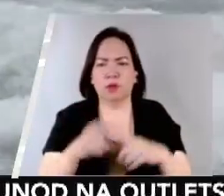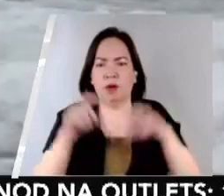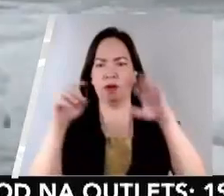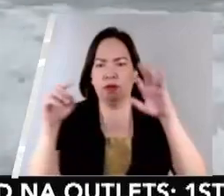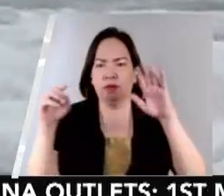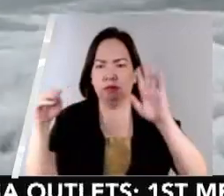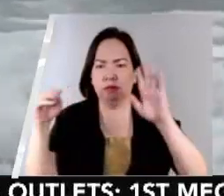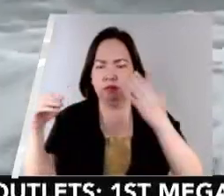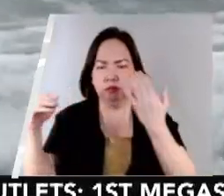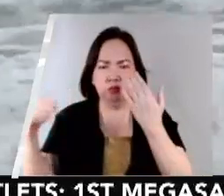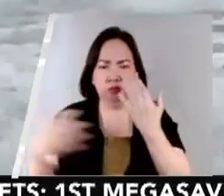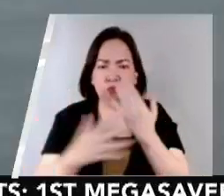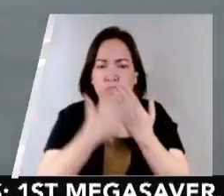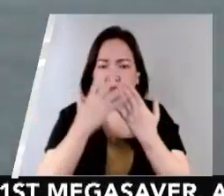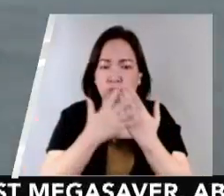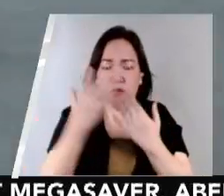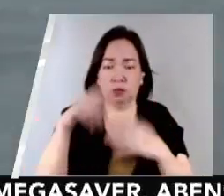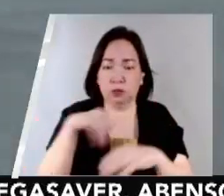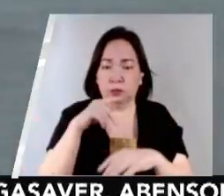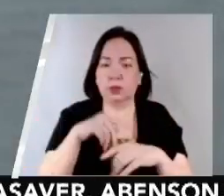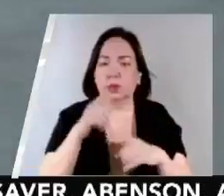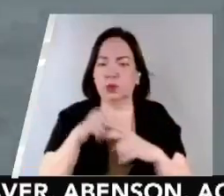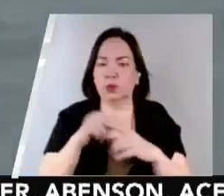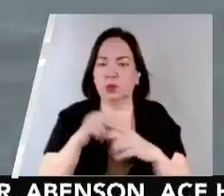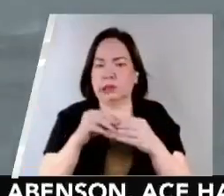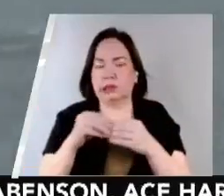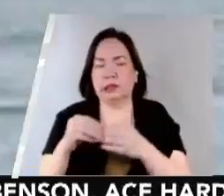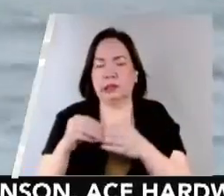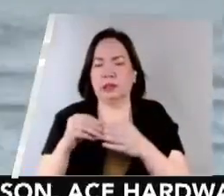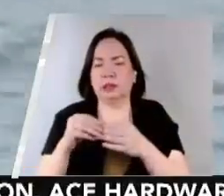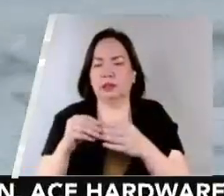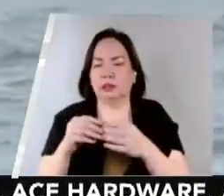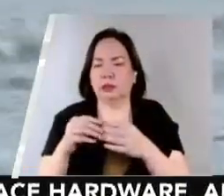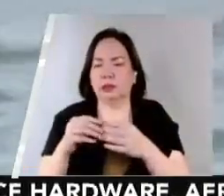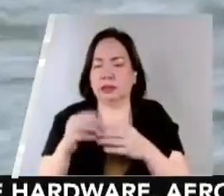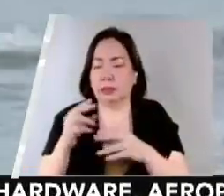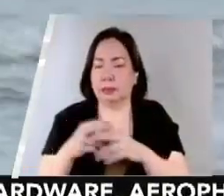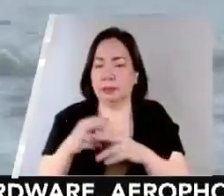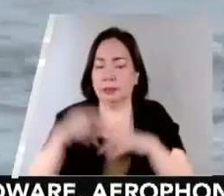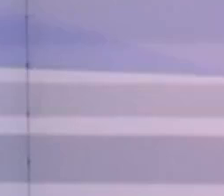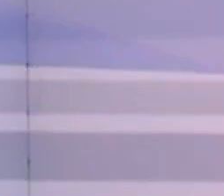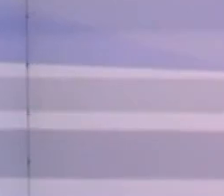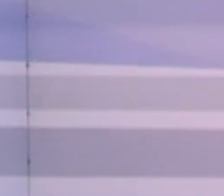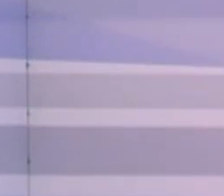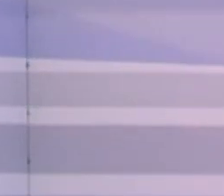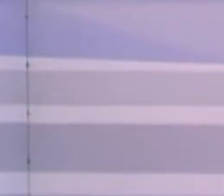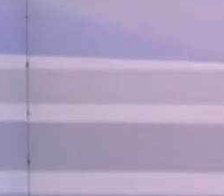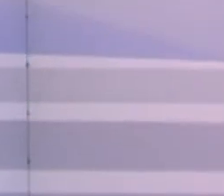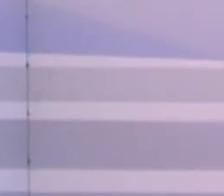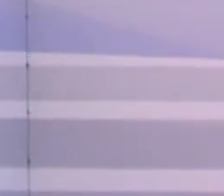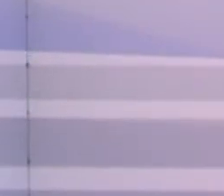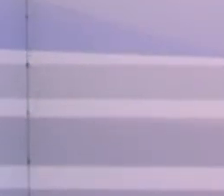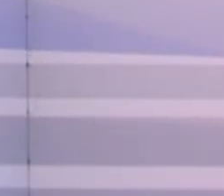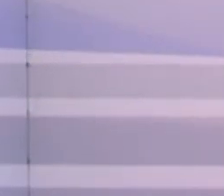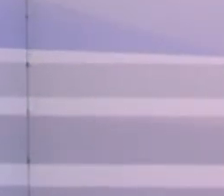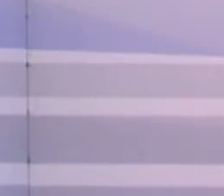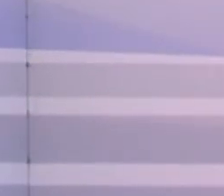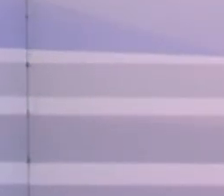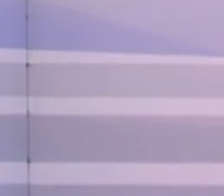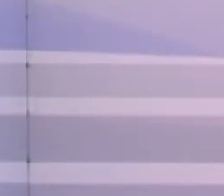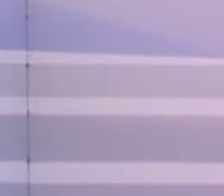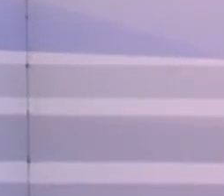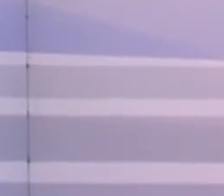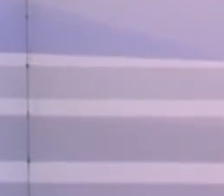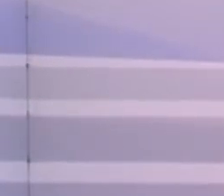pinag-ibayo ng bagyong Ferdy kahit hindi ito tumama sa ating kalupaan. Mga kapuso, patuloy na tumutok sa